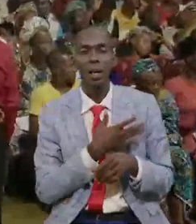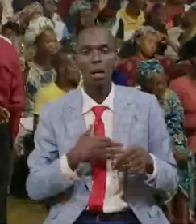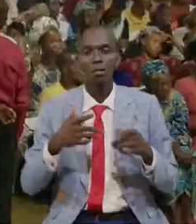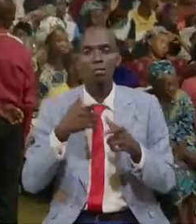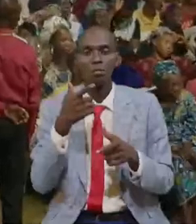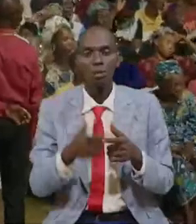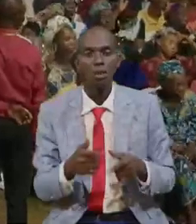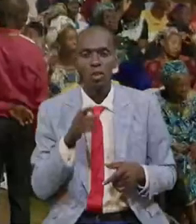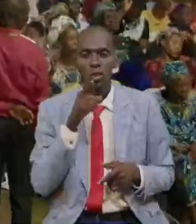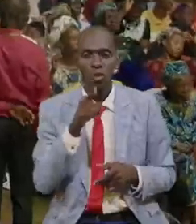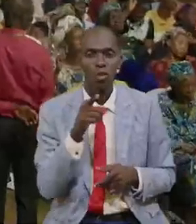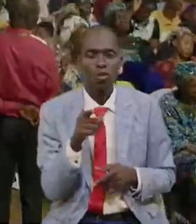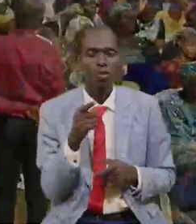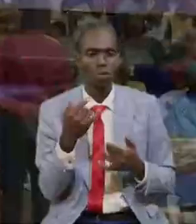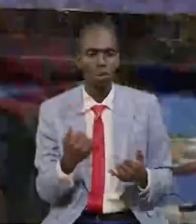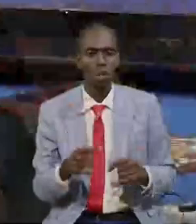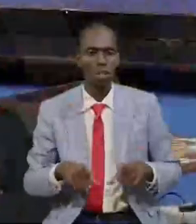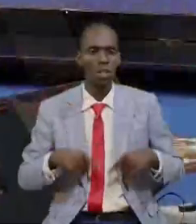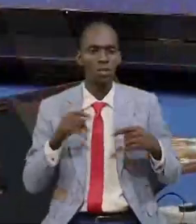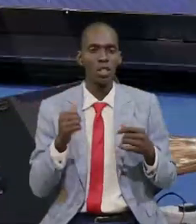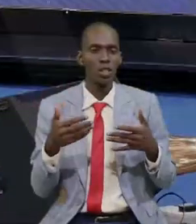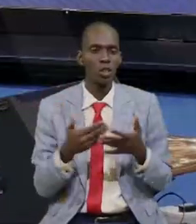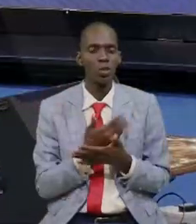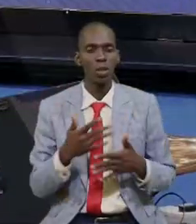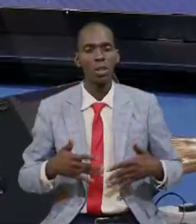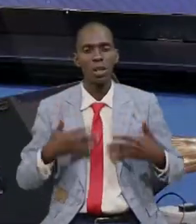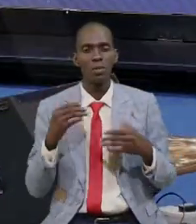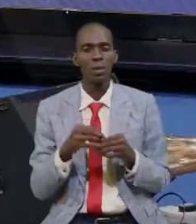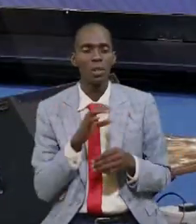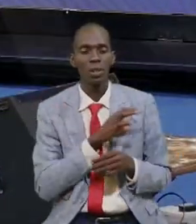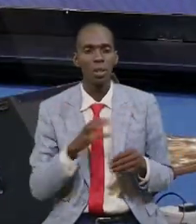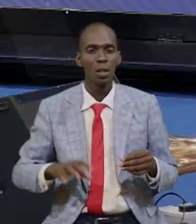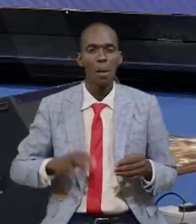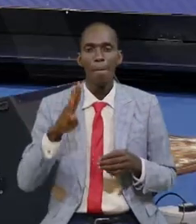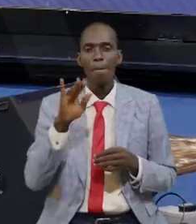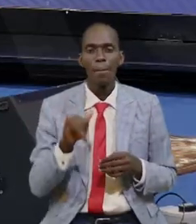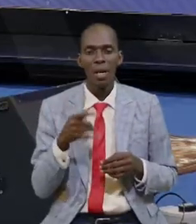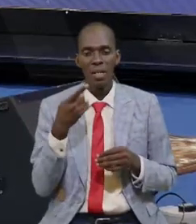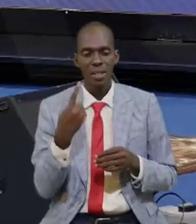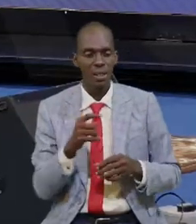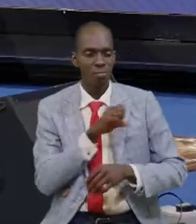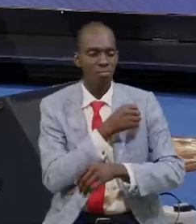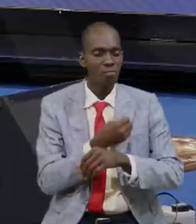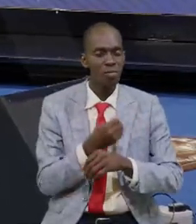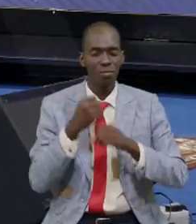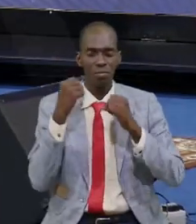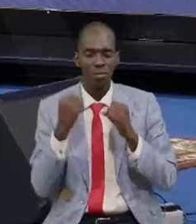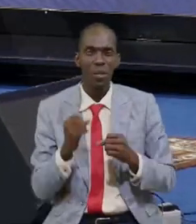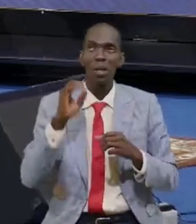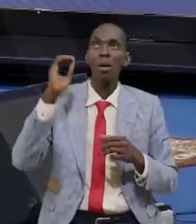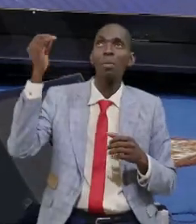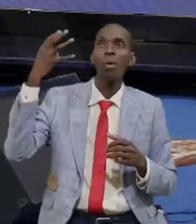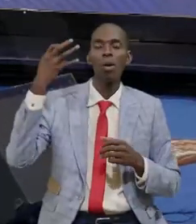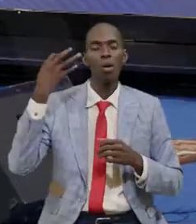Et vous allez vivre maintenant une nouveauté de vie en Christ par la force, par la grâce, par la